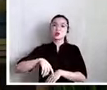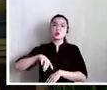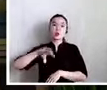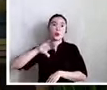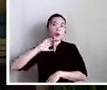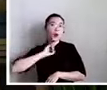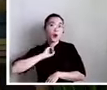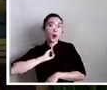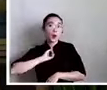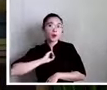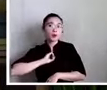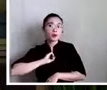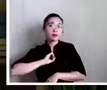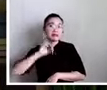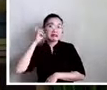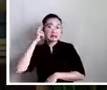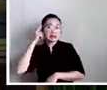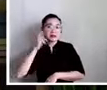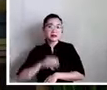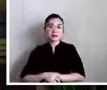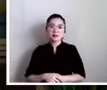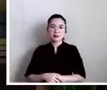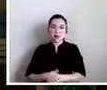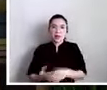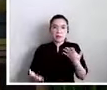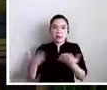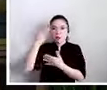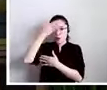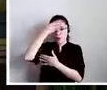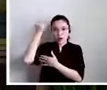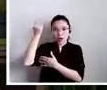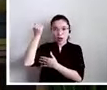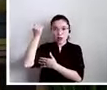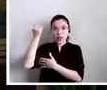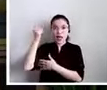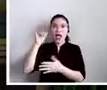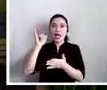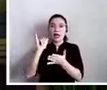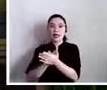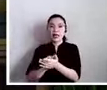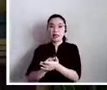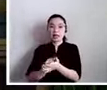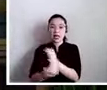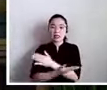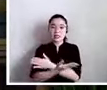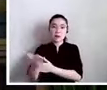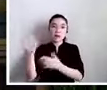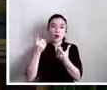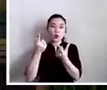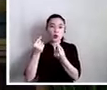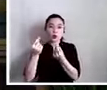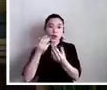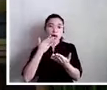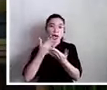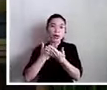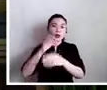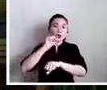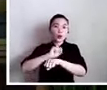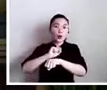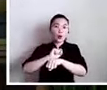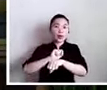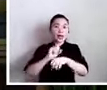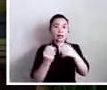buhat, dili alang sa iyang kaugalingon, kundi dili alang sa ikapalambo sa atong isig katawo. Basin